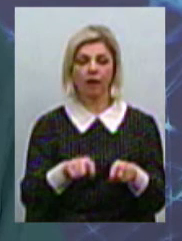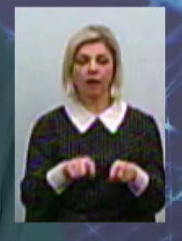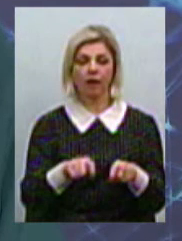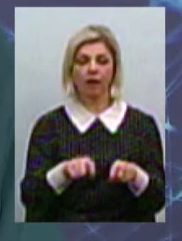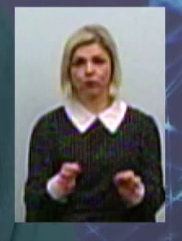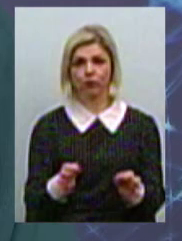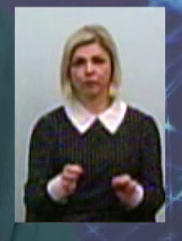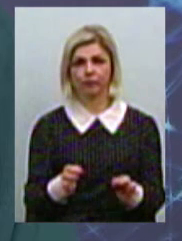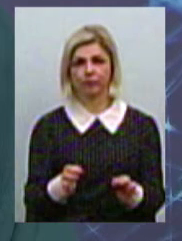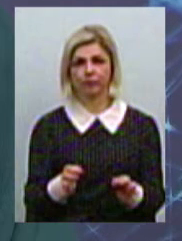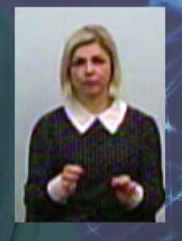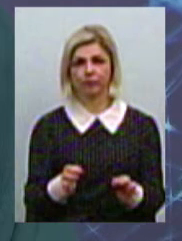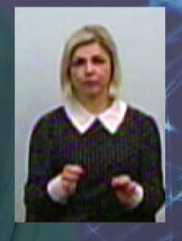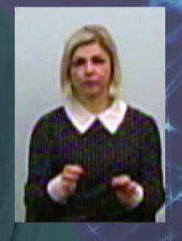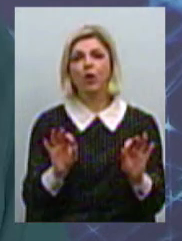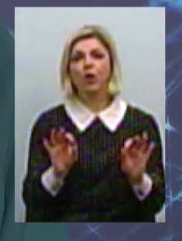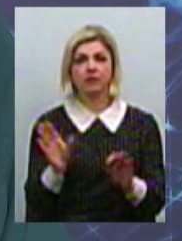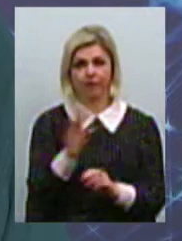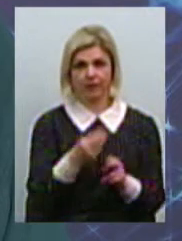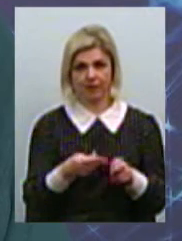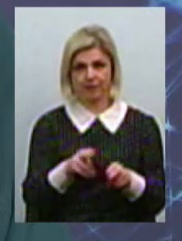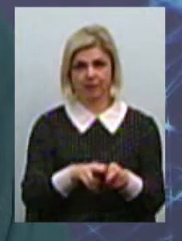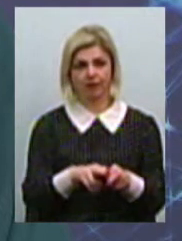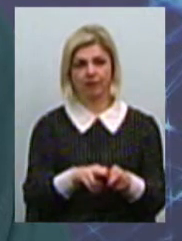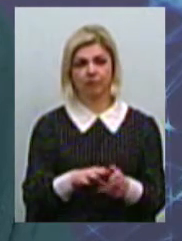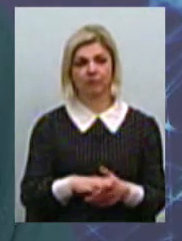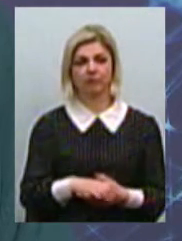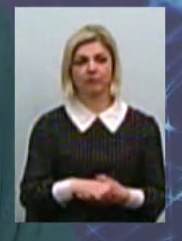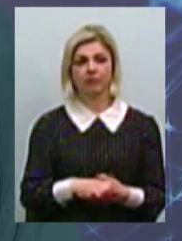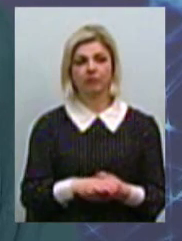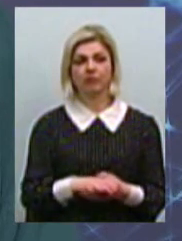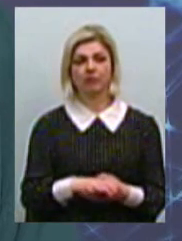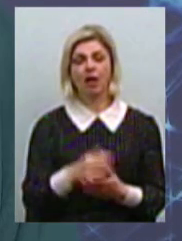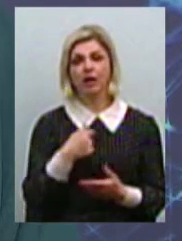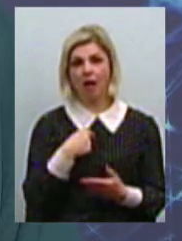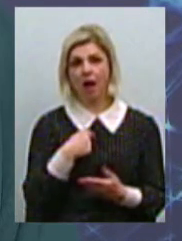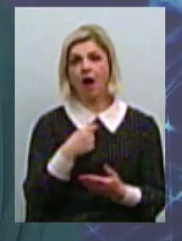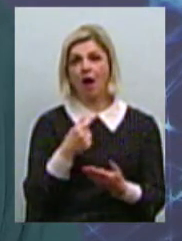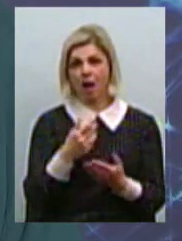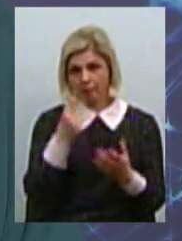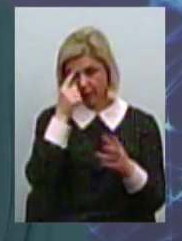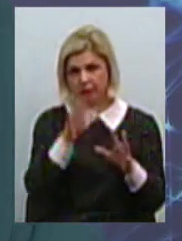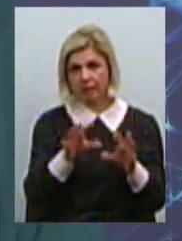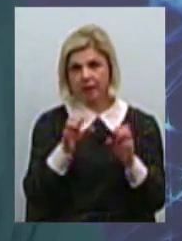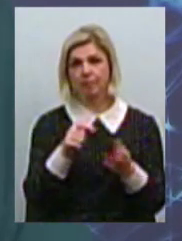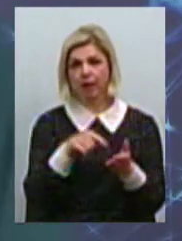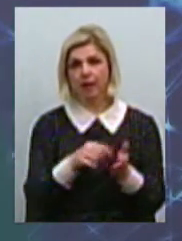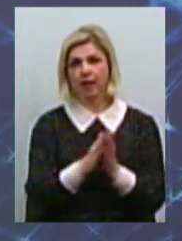правду, пояснювати все це. Тобто я, наприклад, розглядаю її як складову